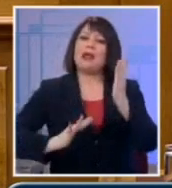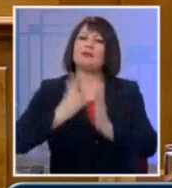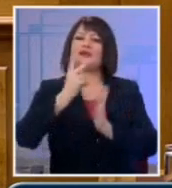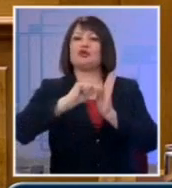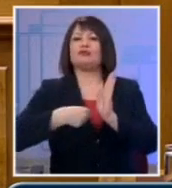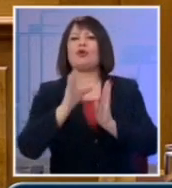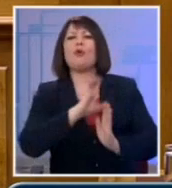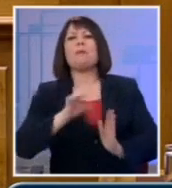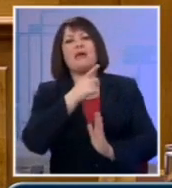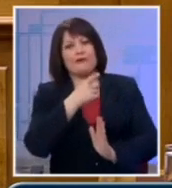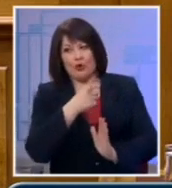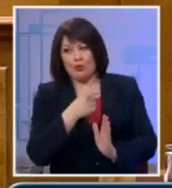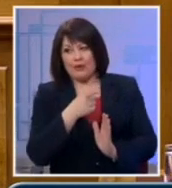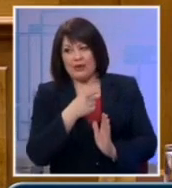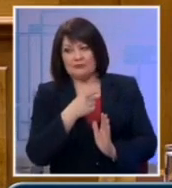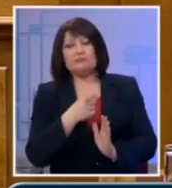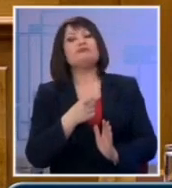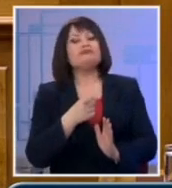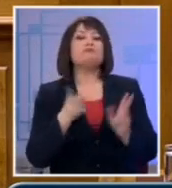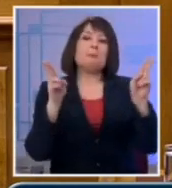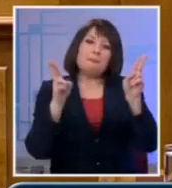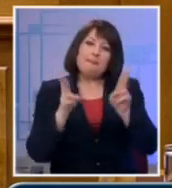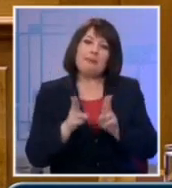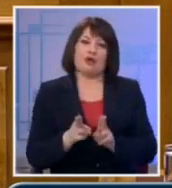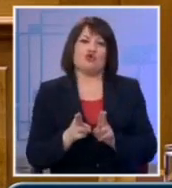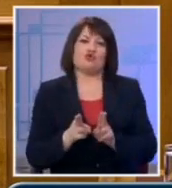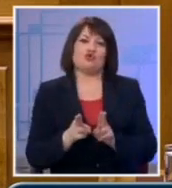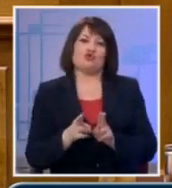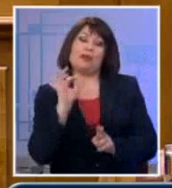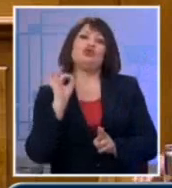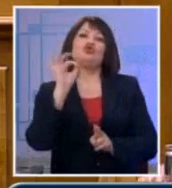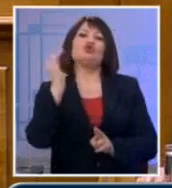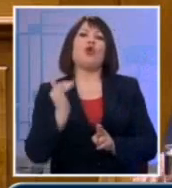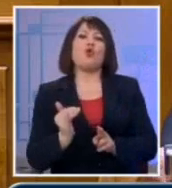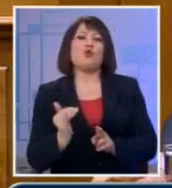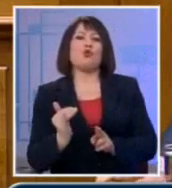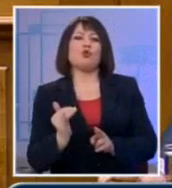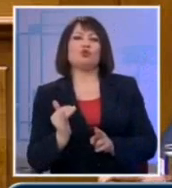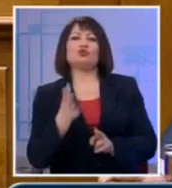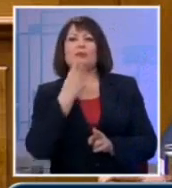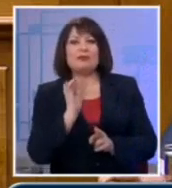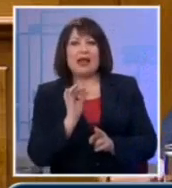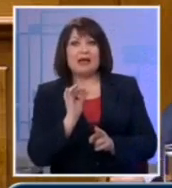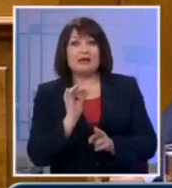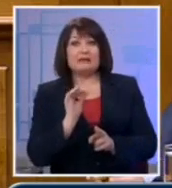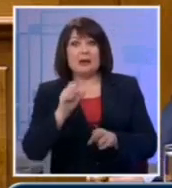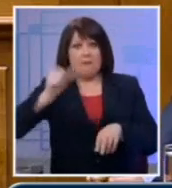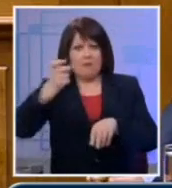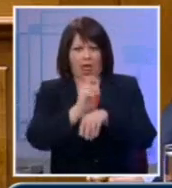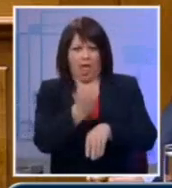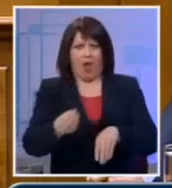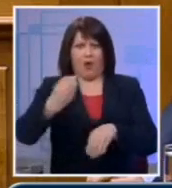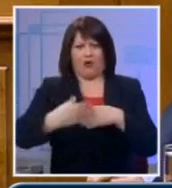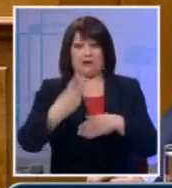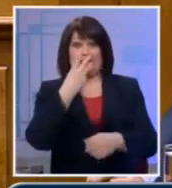με τους εταίρους, για να μειωθούν οι στόχοι για τα εξωπραγματικά πλεονάσματα της